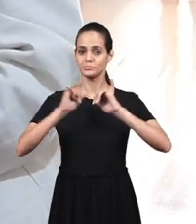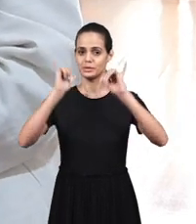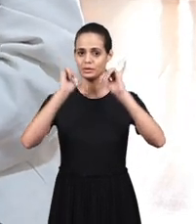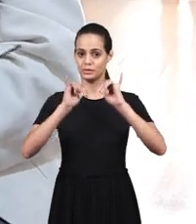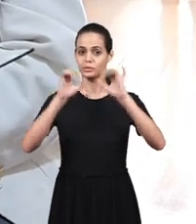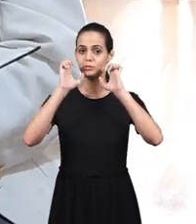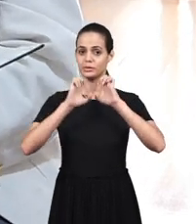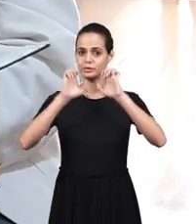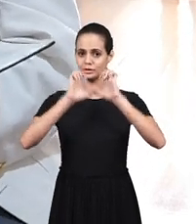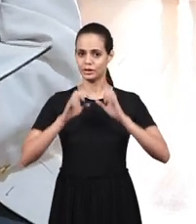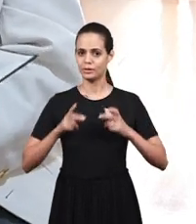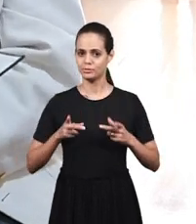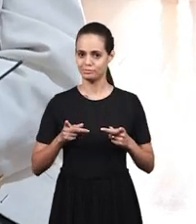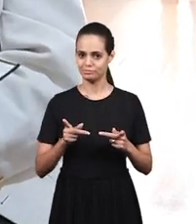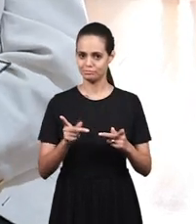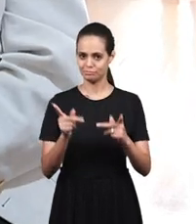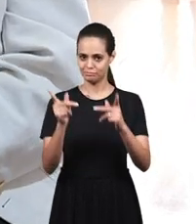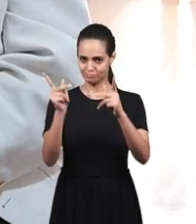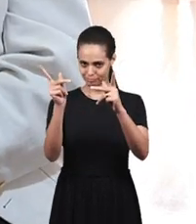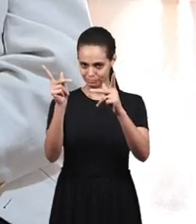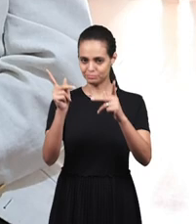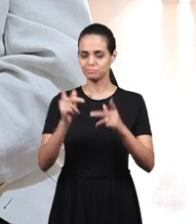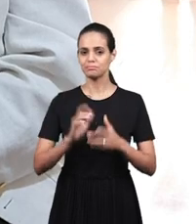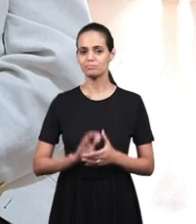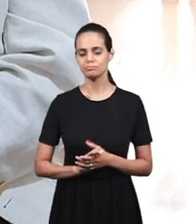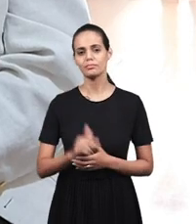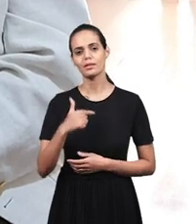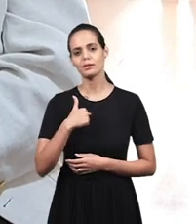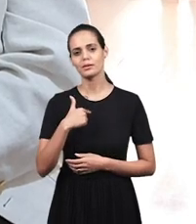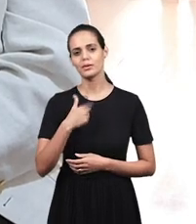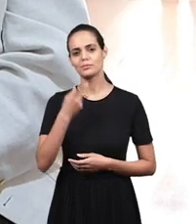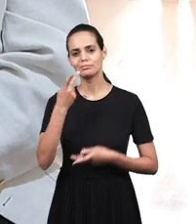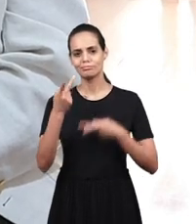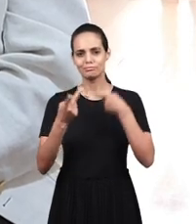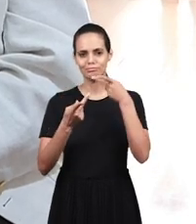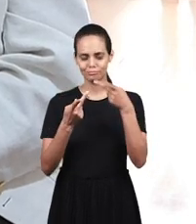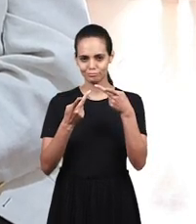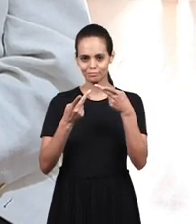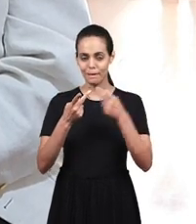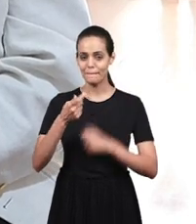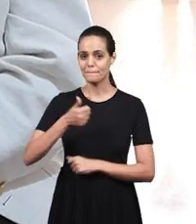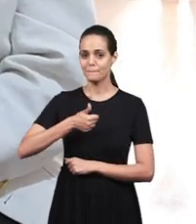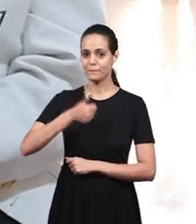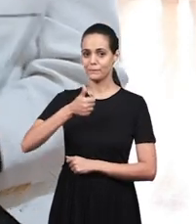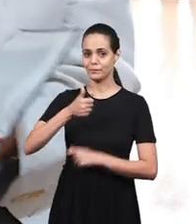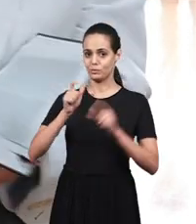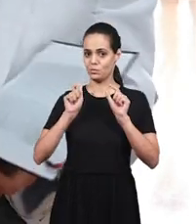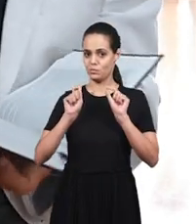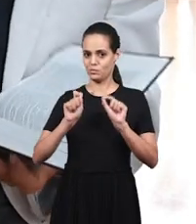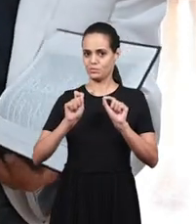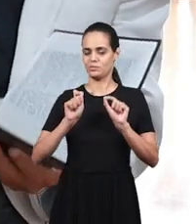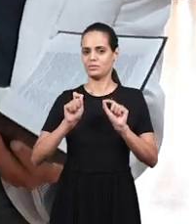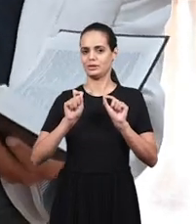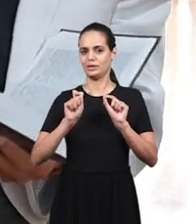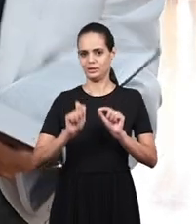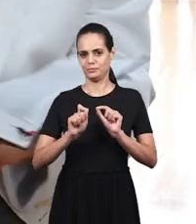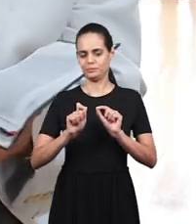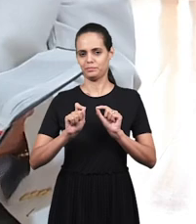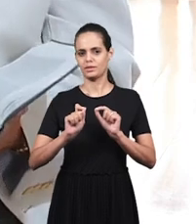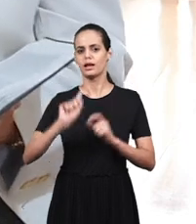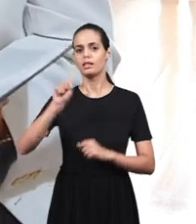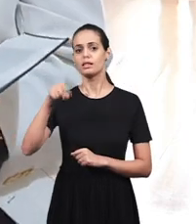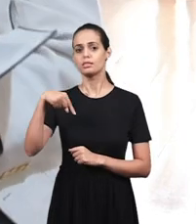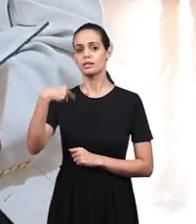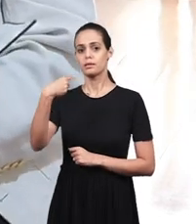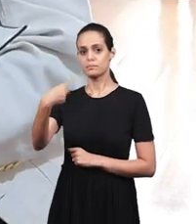провозглашая вечное Евангелие, я хочу сказать, что прежде всего, после того, как